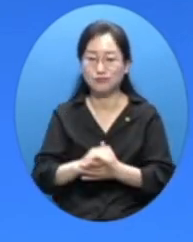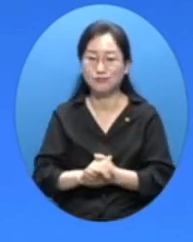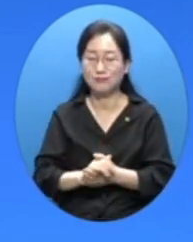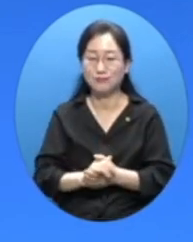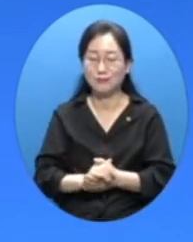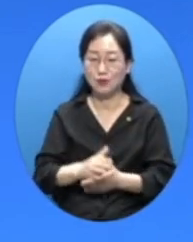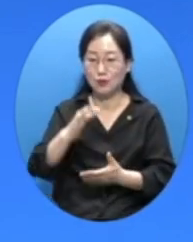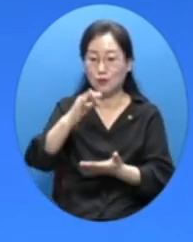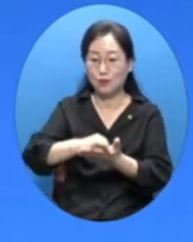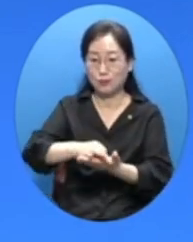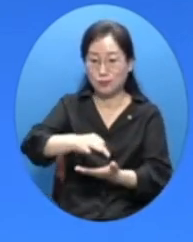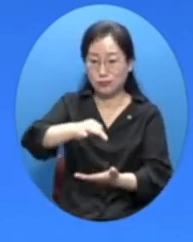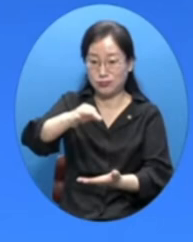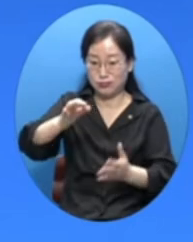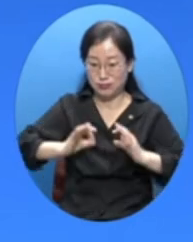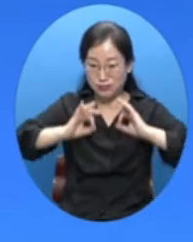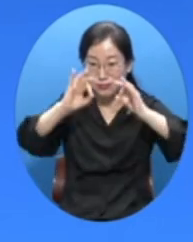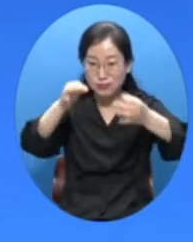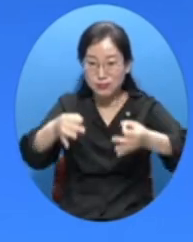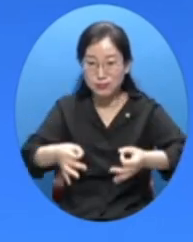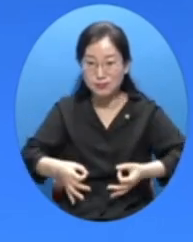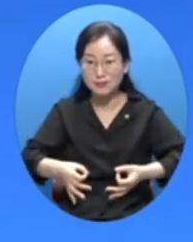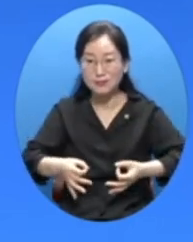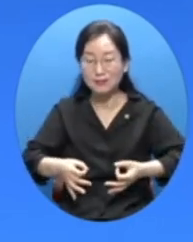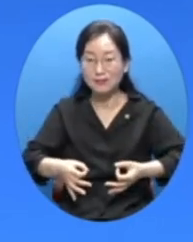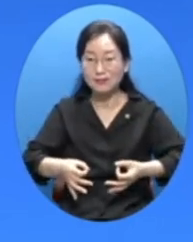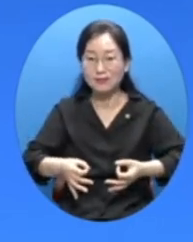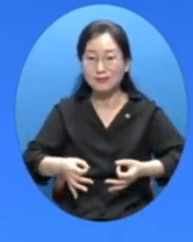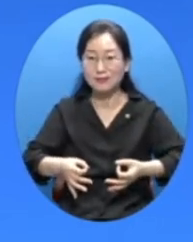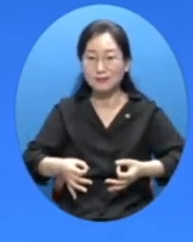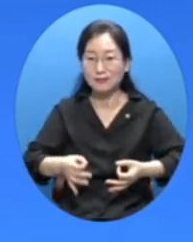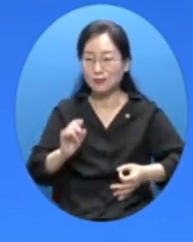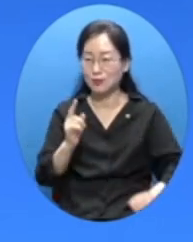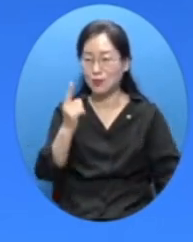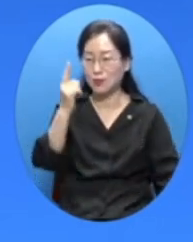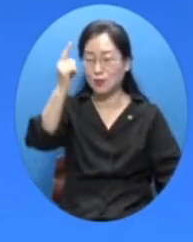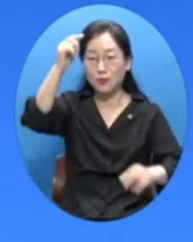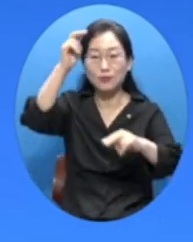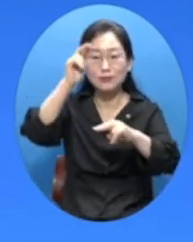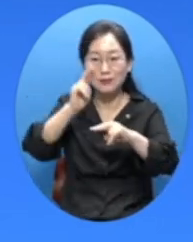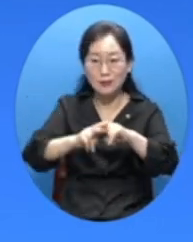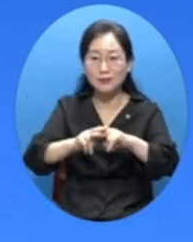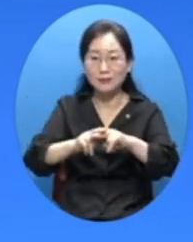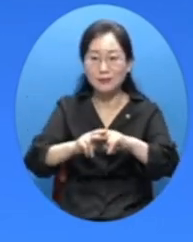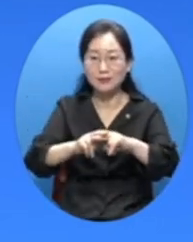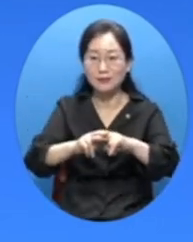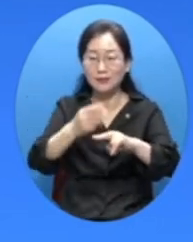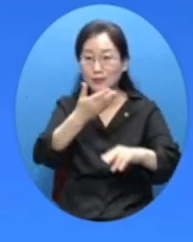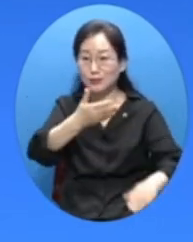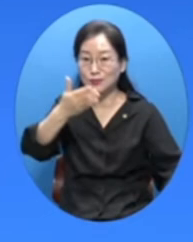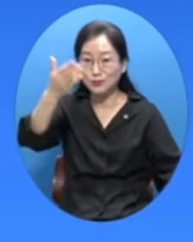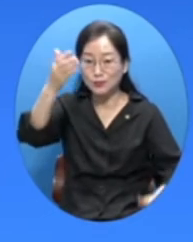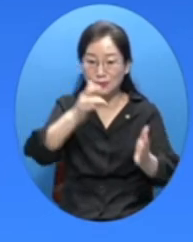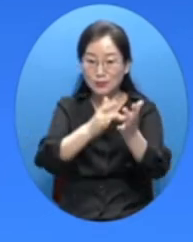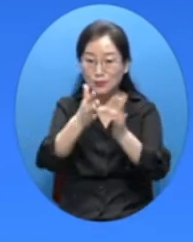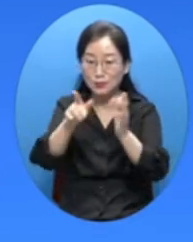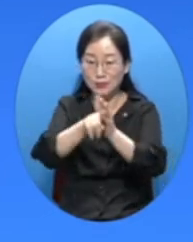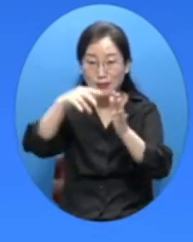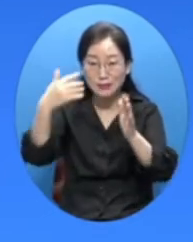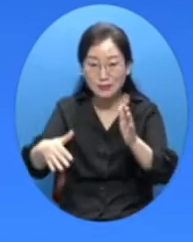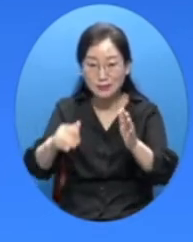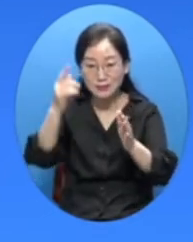아무리 돈을 많이 가져도, 아무리 높은 자리에 올라가도 예수 안 믿고 죽으면 지옥 갑니다.